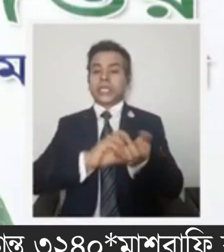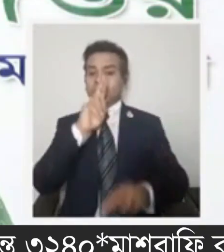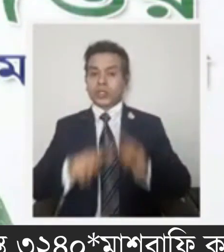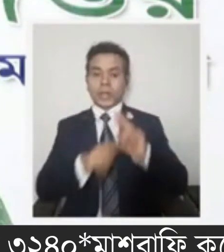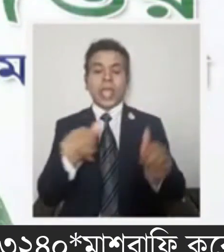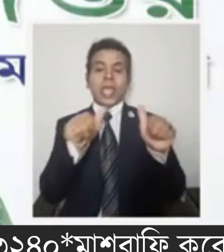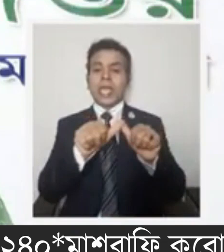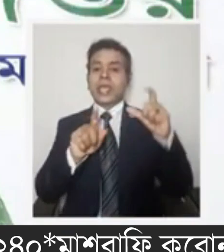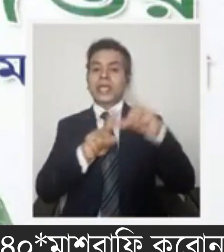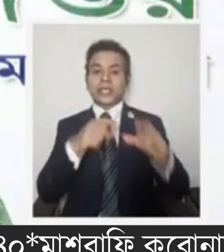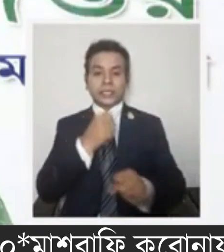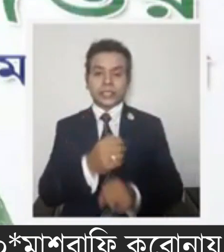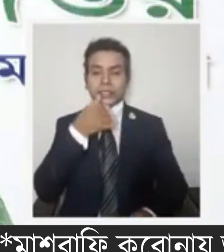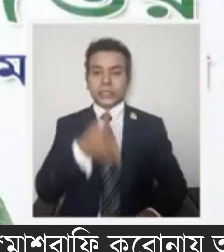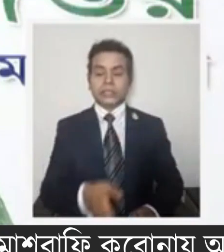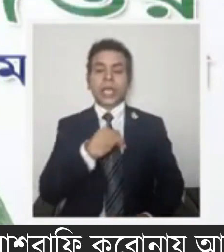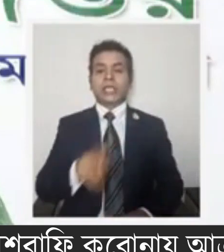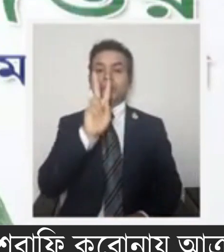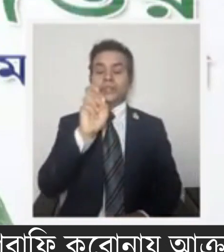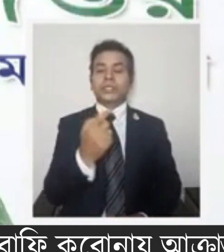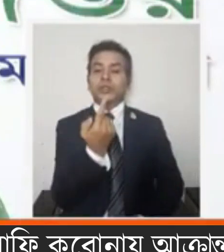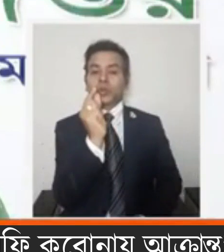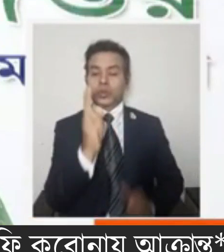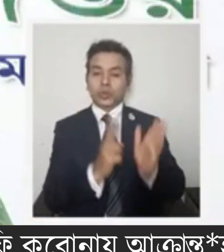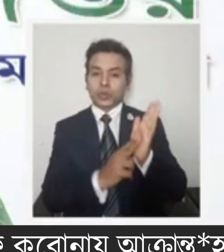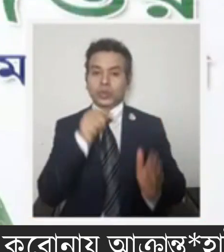4,62,897 জন। অপরদিকে সেরে উঠেছেন প্রায়